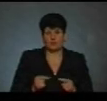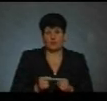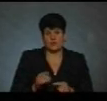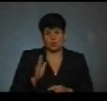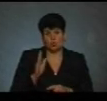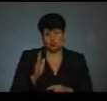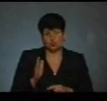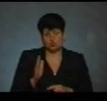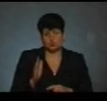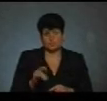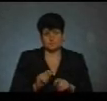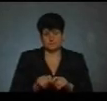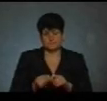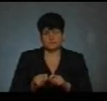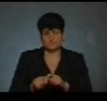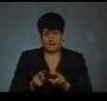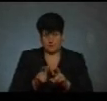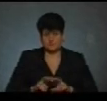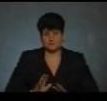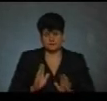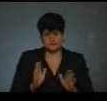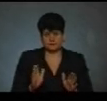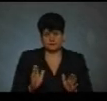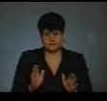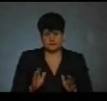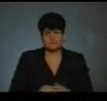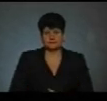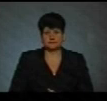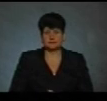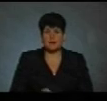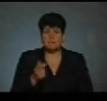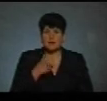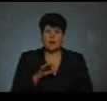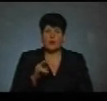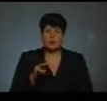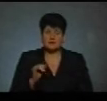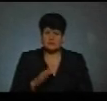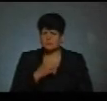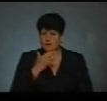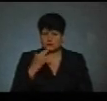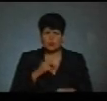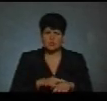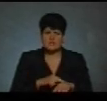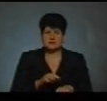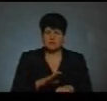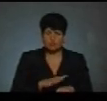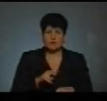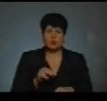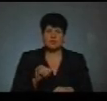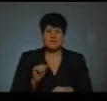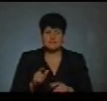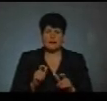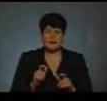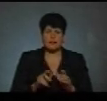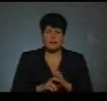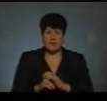будуть реакція і, відповідно, буде розслідування. Пане Олександре, ну, власне, багато поліцейських були у Почаївській лаврі,